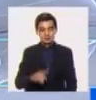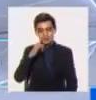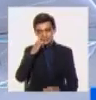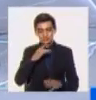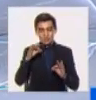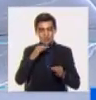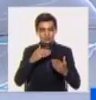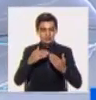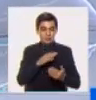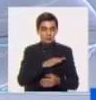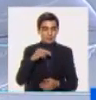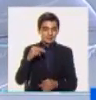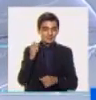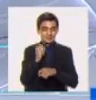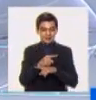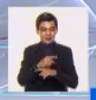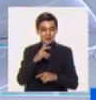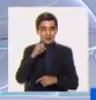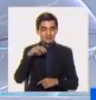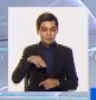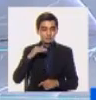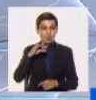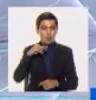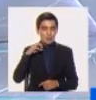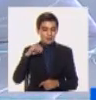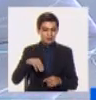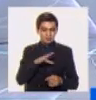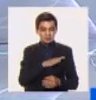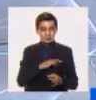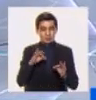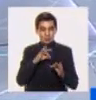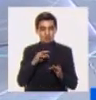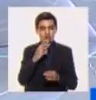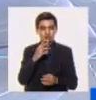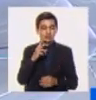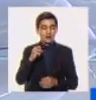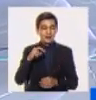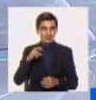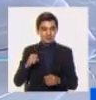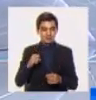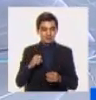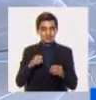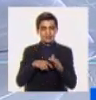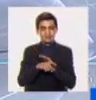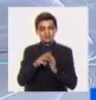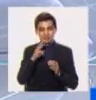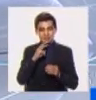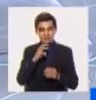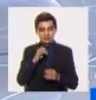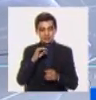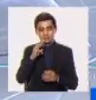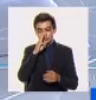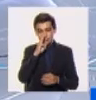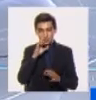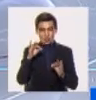Казахстанцы обсуждают поручение президента Касым-Жомарта Токаева о введении прогрессивной шкалы при начислении индивидуального